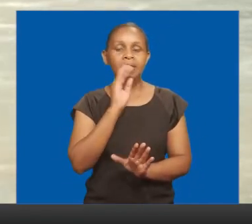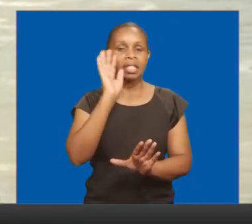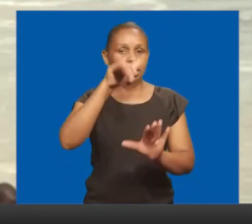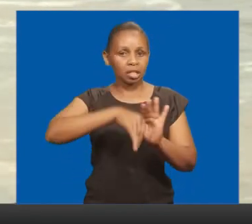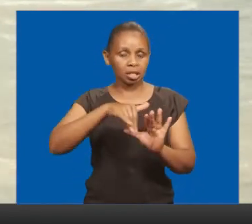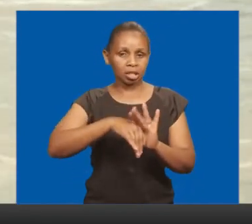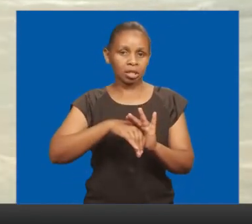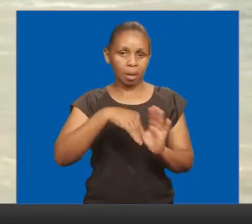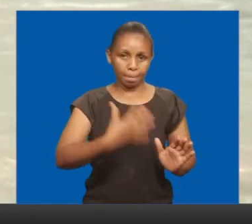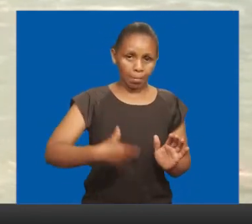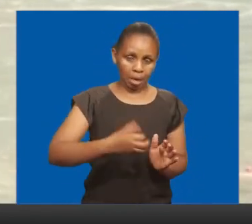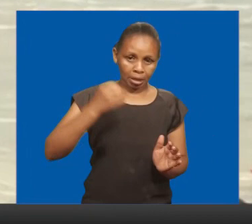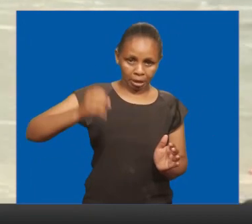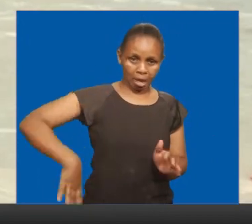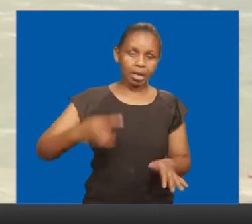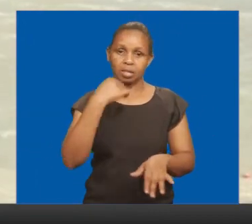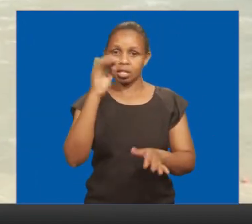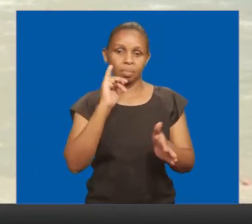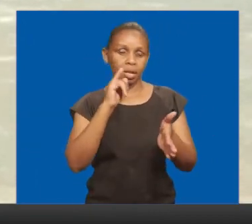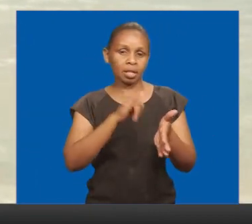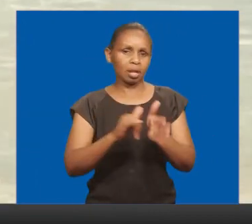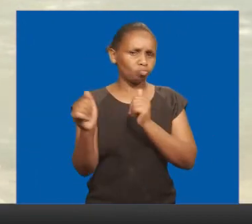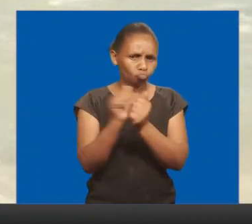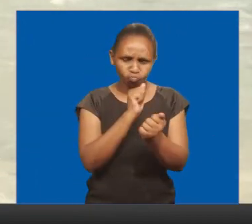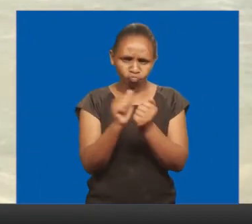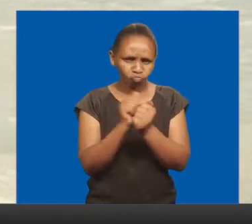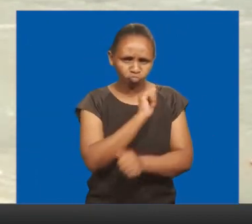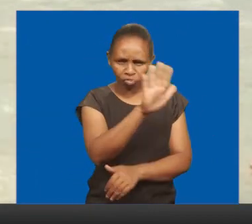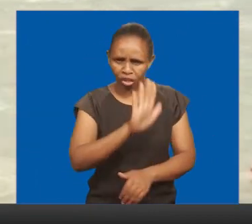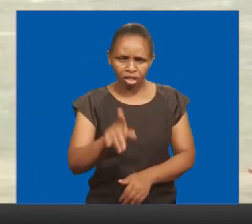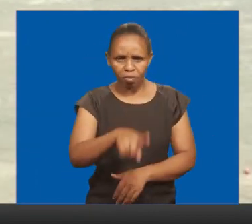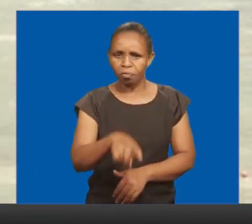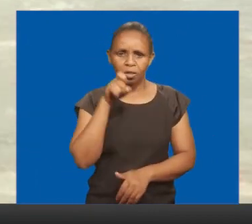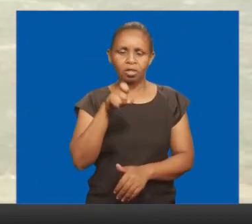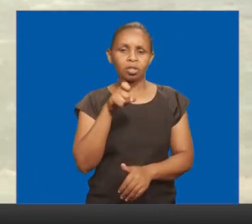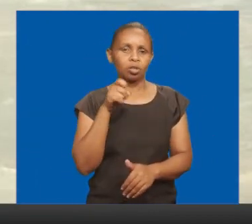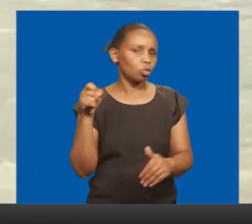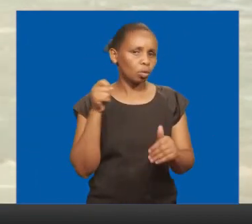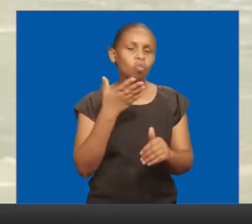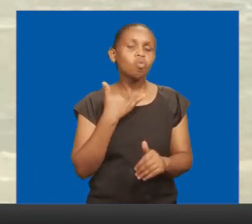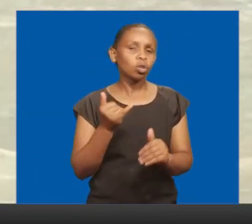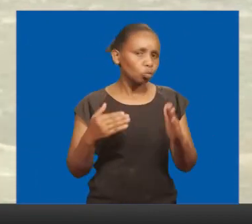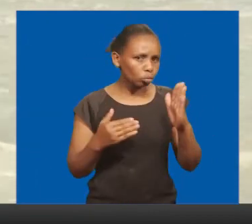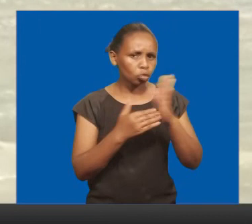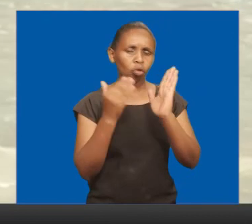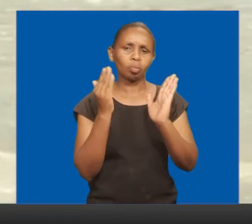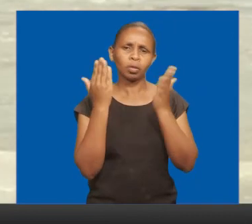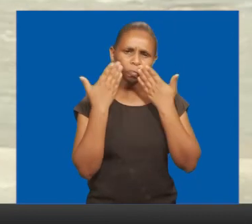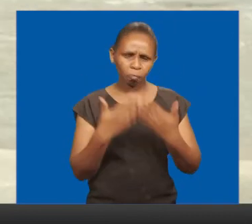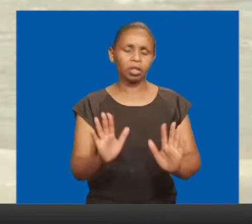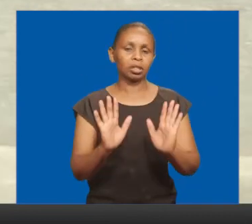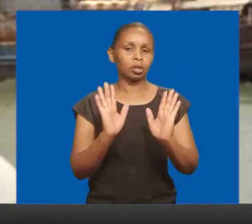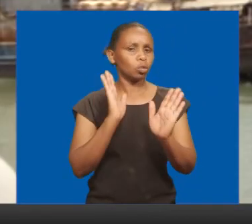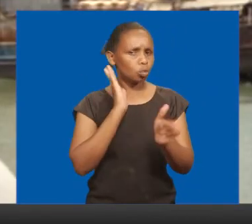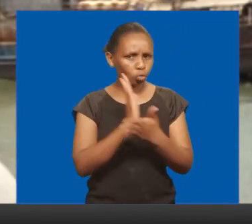malindi akisema uvuvi wa trolla umeathiri sana shughuli zake na wenzake akitaka upigwa marufuku